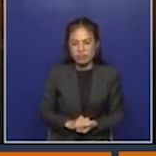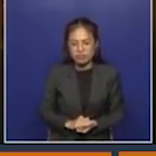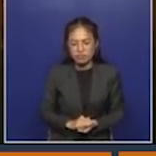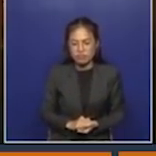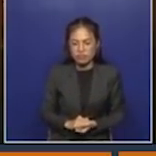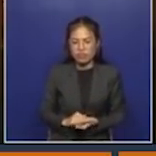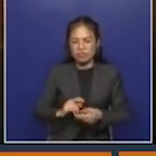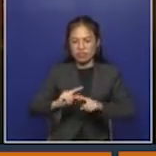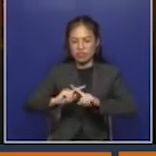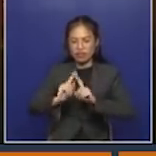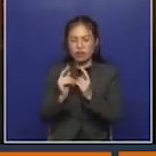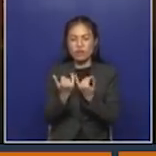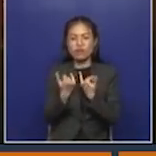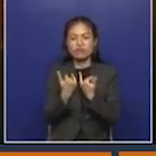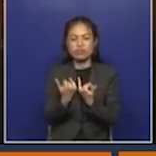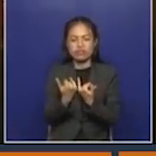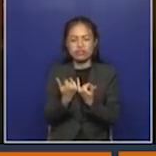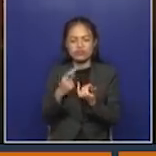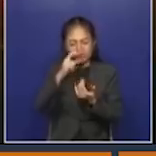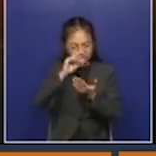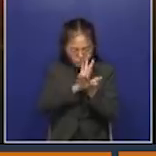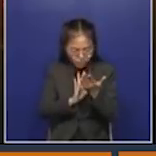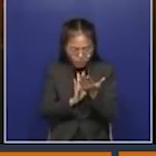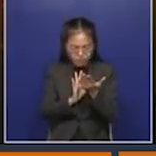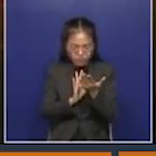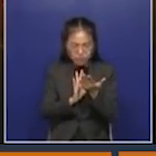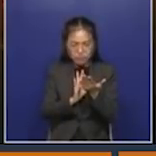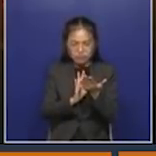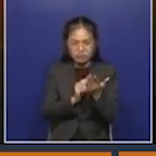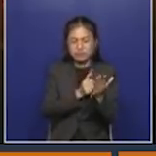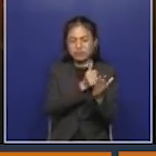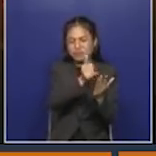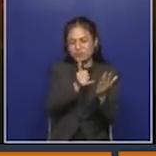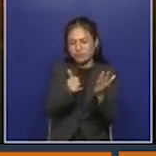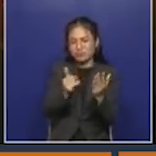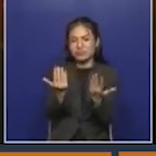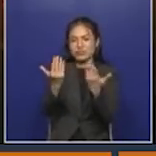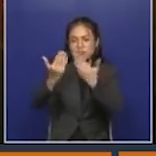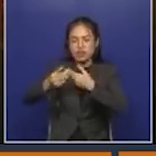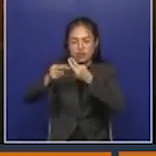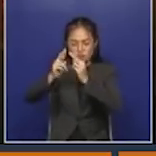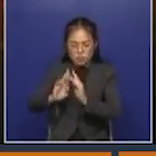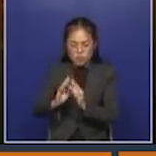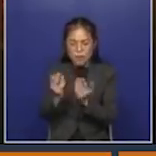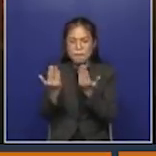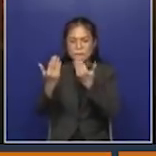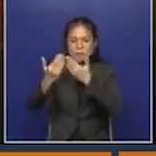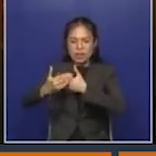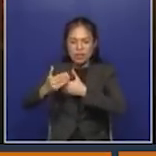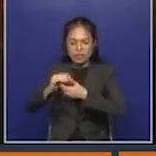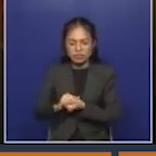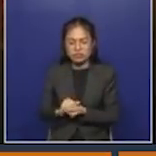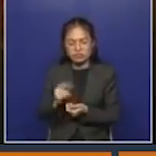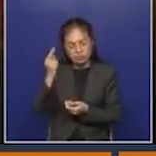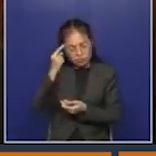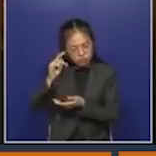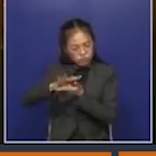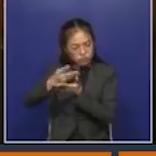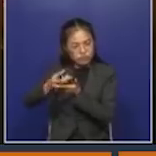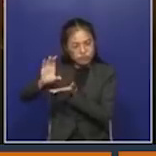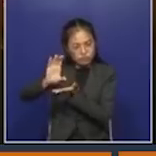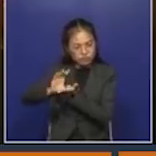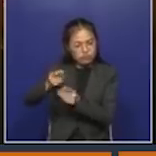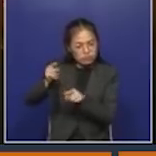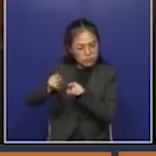เนื่องจากว่าการเดินทางในประเทศได้เปลี่ยนไปแล้วนะคะเรายังจะใช้วิธีการลงทุนแบบเดิมหรือไม่ฉันได้มีการถาม